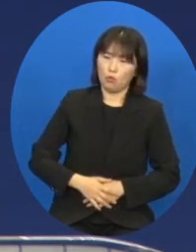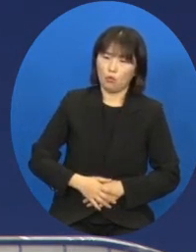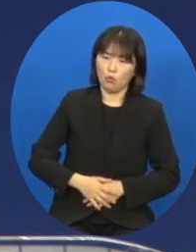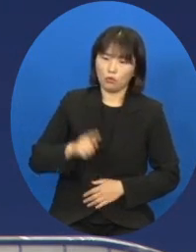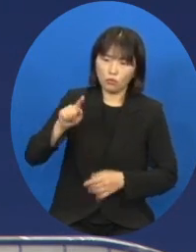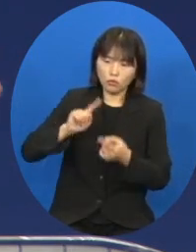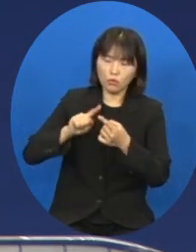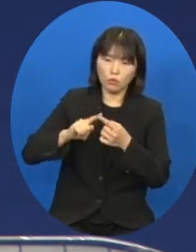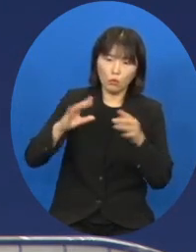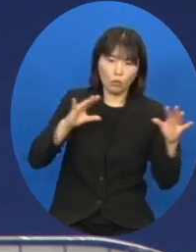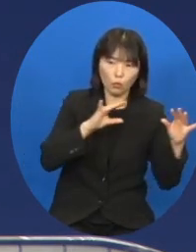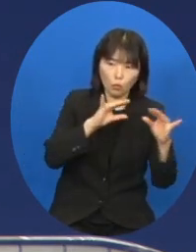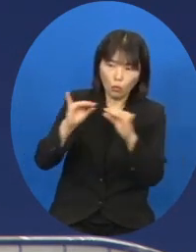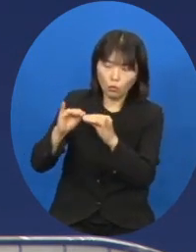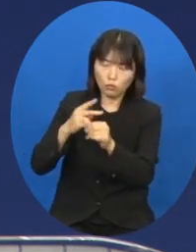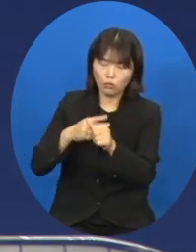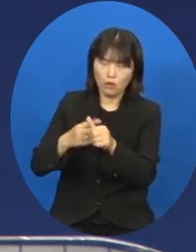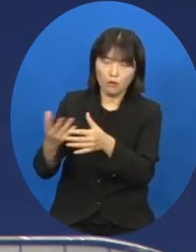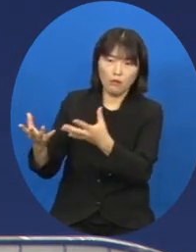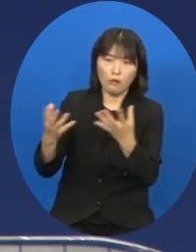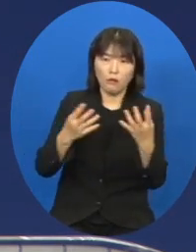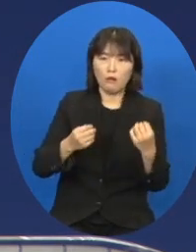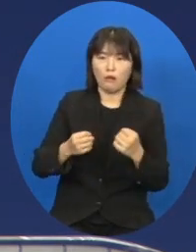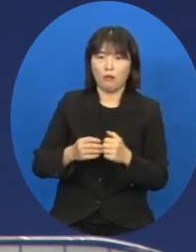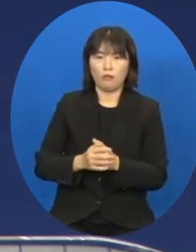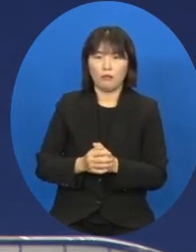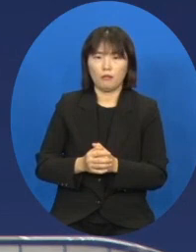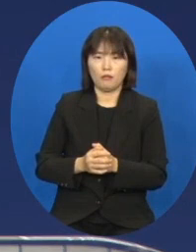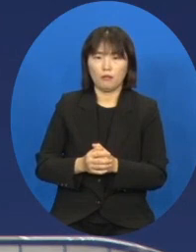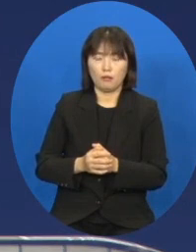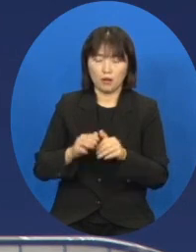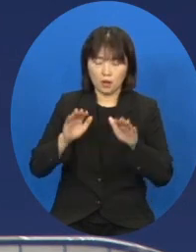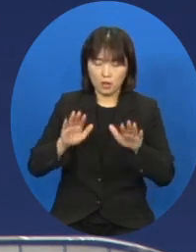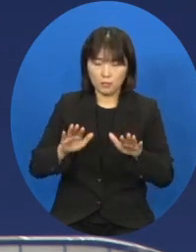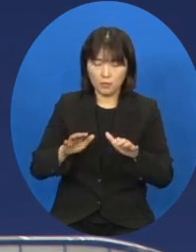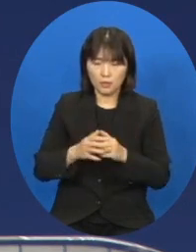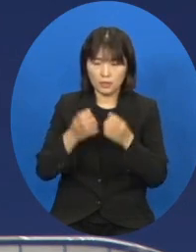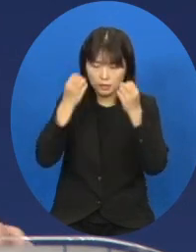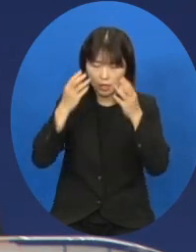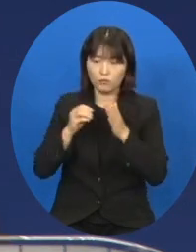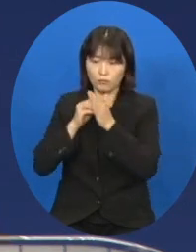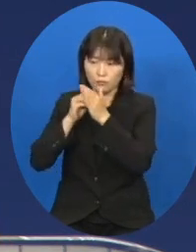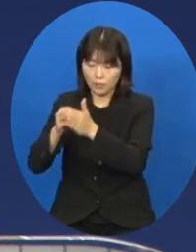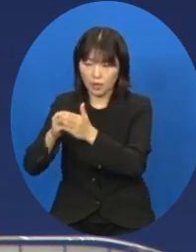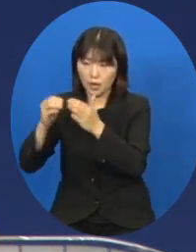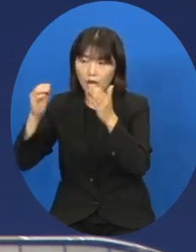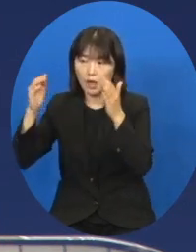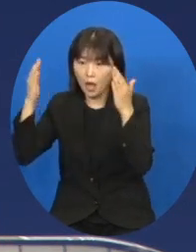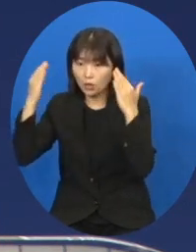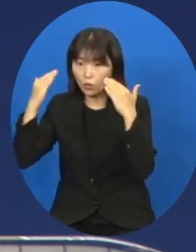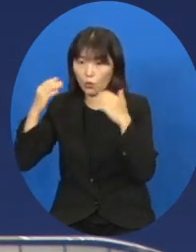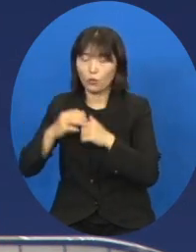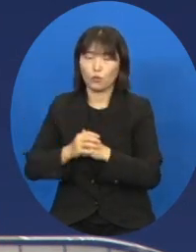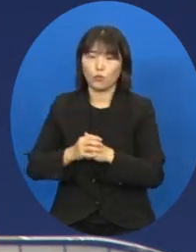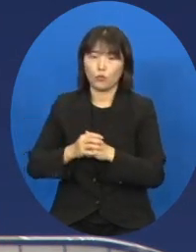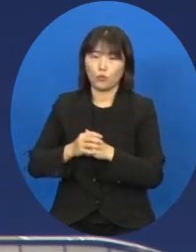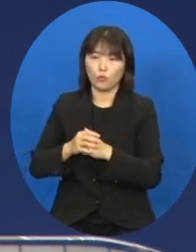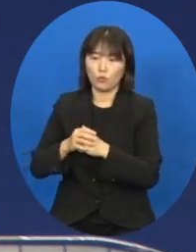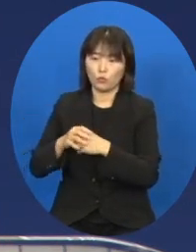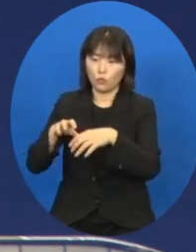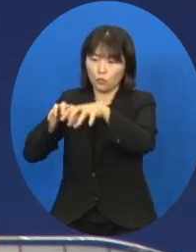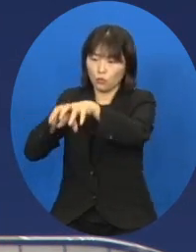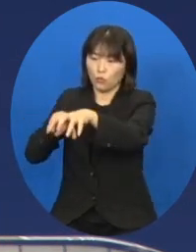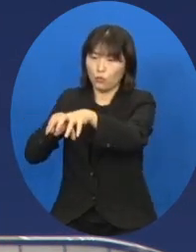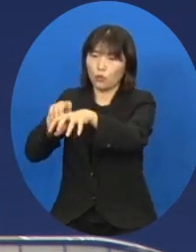동의하는 교사들이 많더래요. 이번에 새로 간 학교도 바로 앞에 있는 책상에 계신 선생님이,